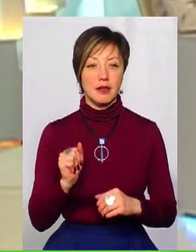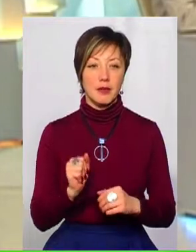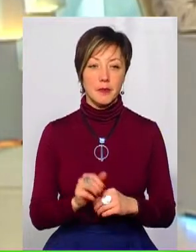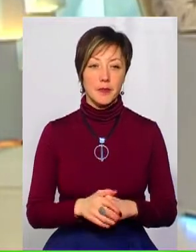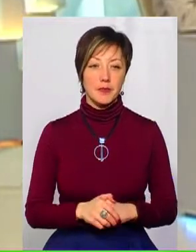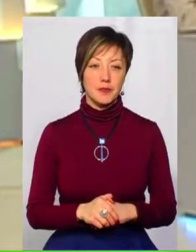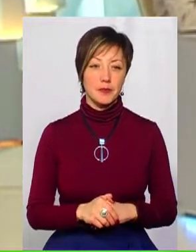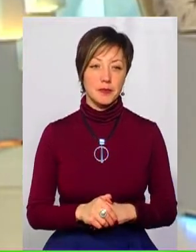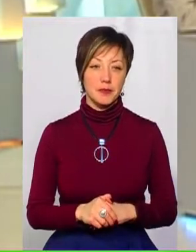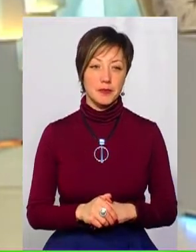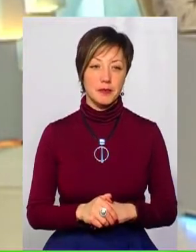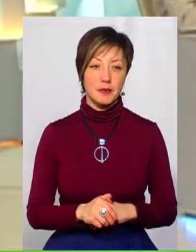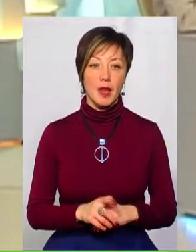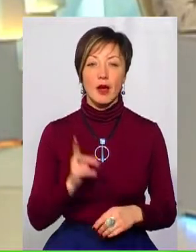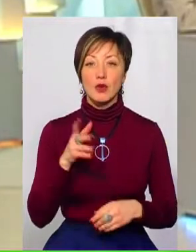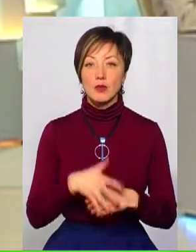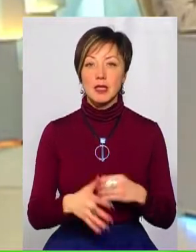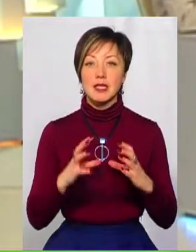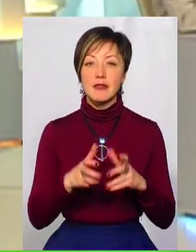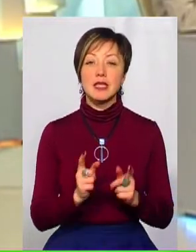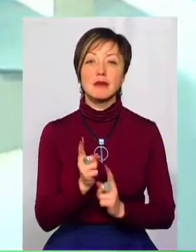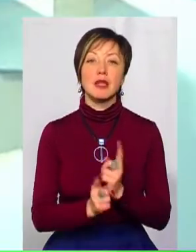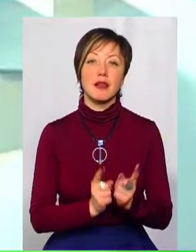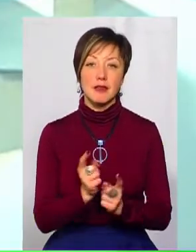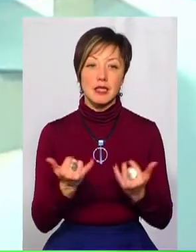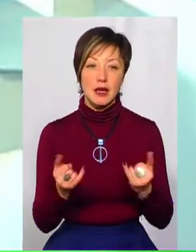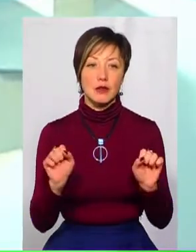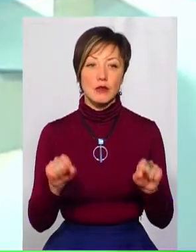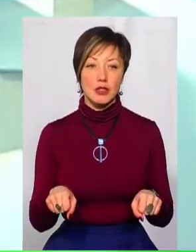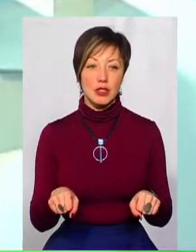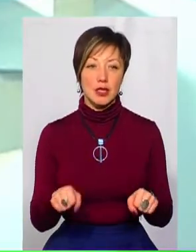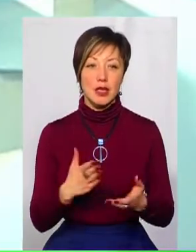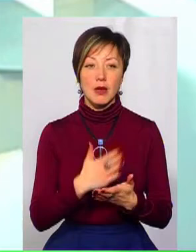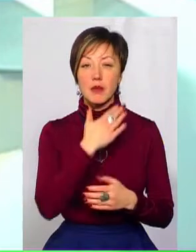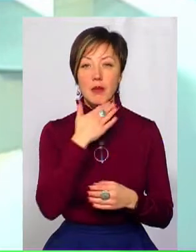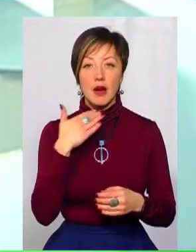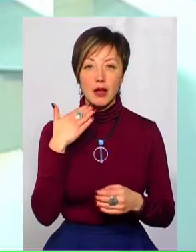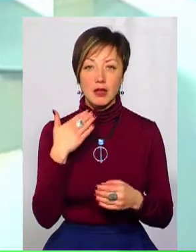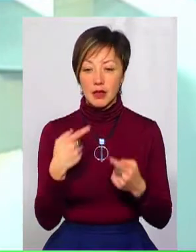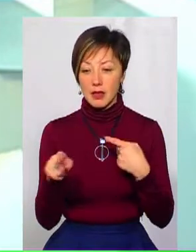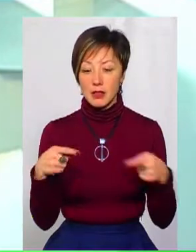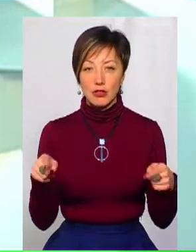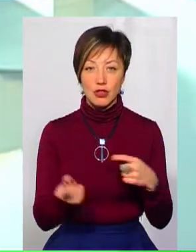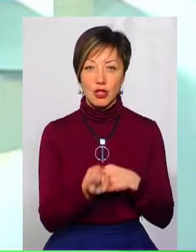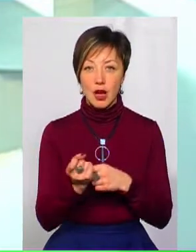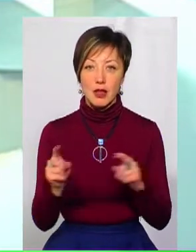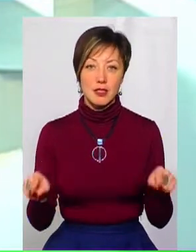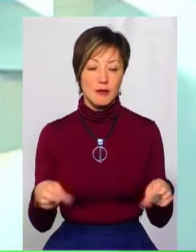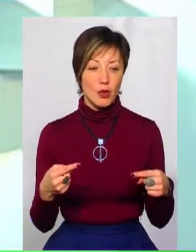практика. І, розумієте, світ змінився. Зараз можна, ну, тобто є дуже багато альтернативних джерел